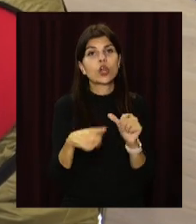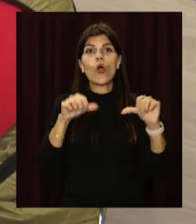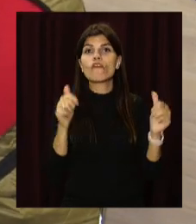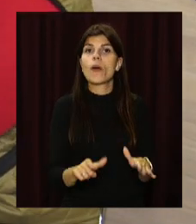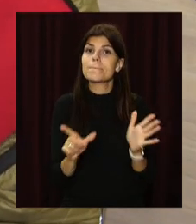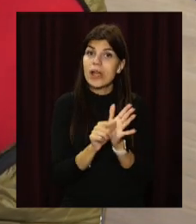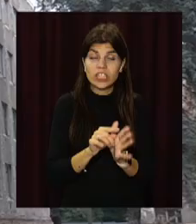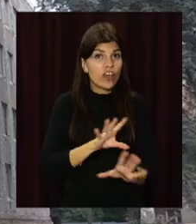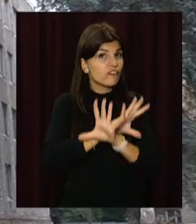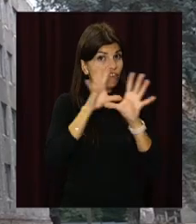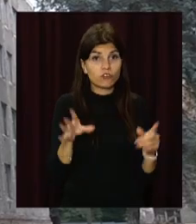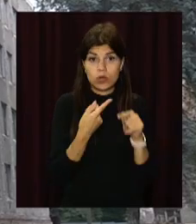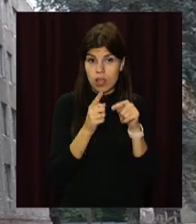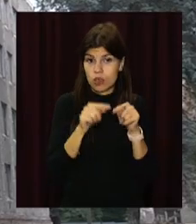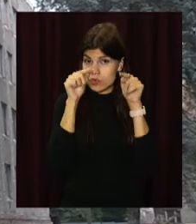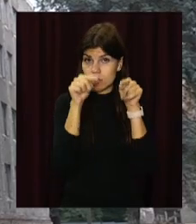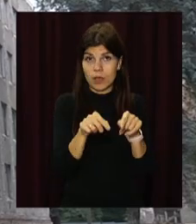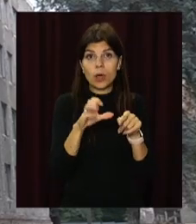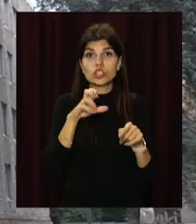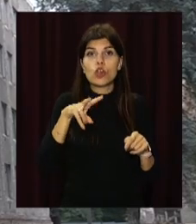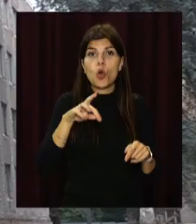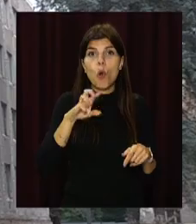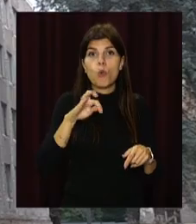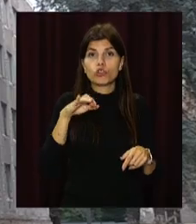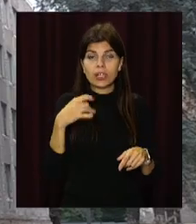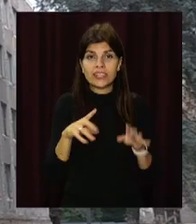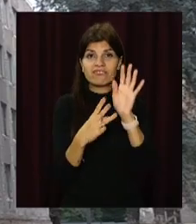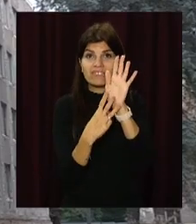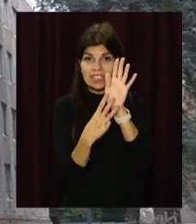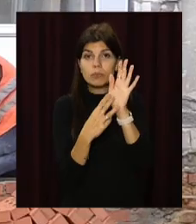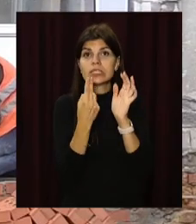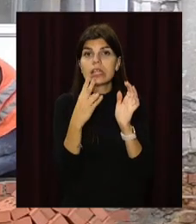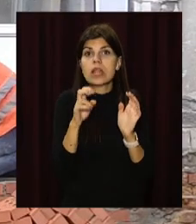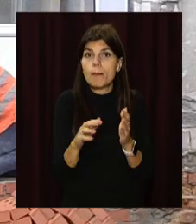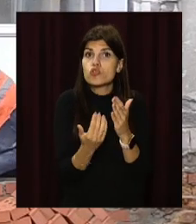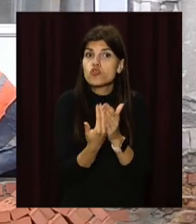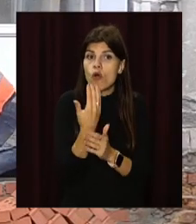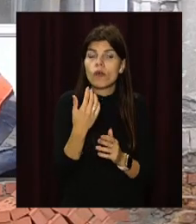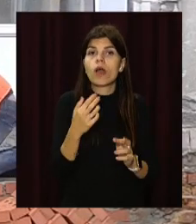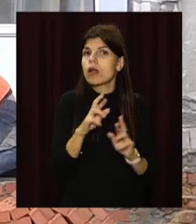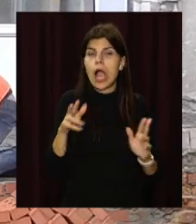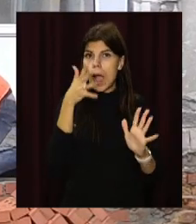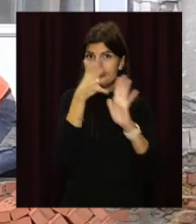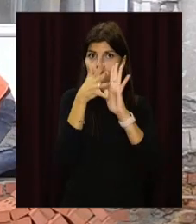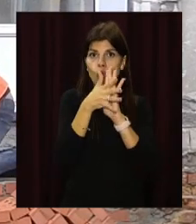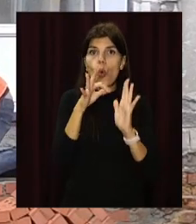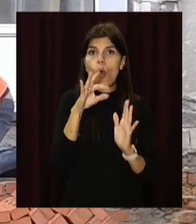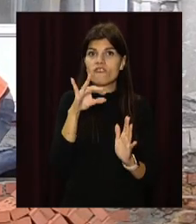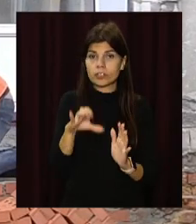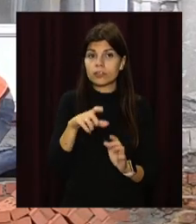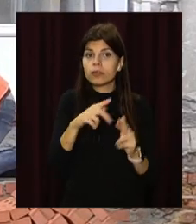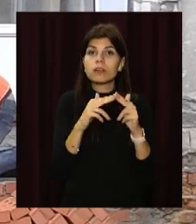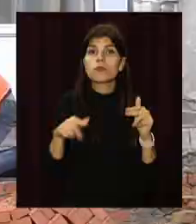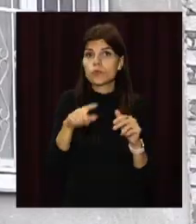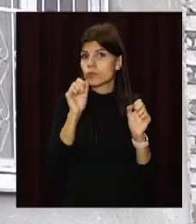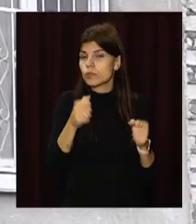оформити пенсію. На Слобожанському проспекті 8 невдовзі запрацює новий ЦНАП у форматі прозорого офісу. Там дніпряни зможуть отримати